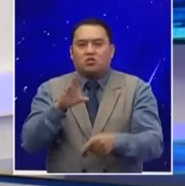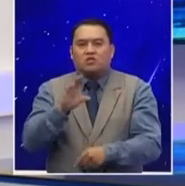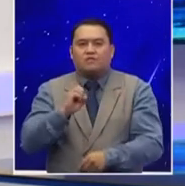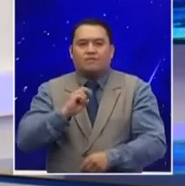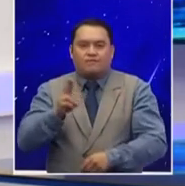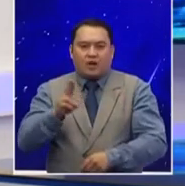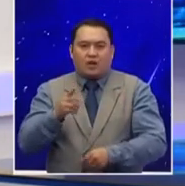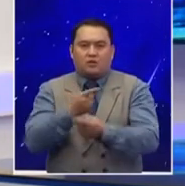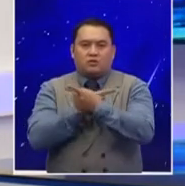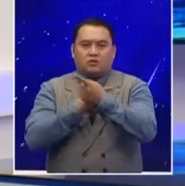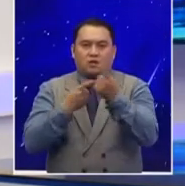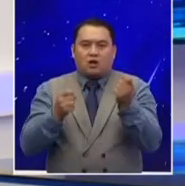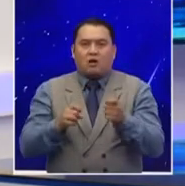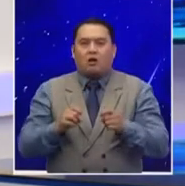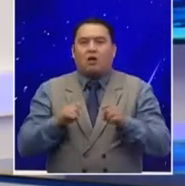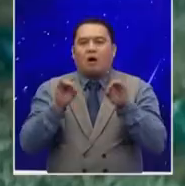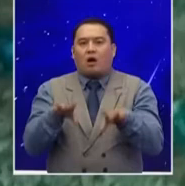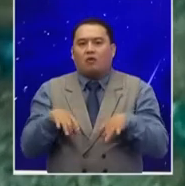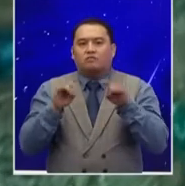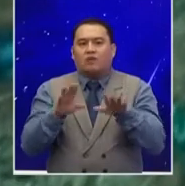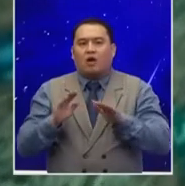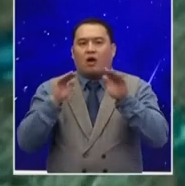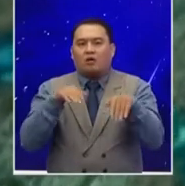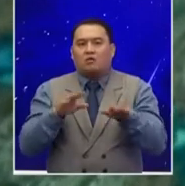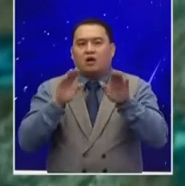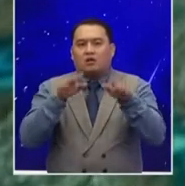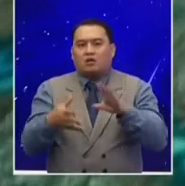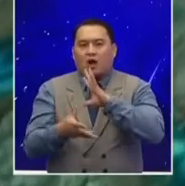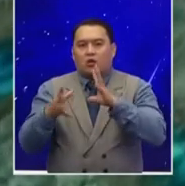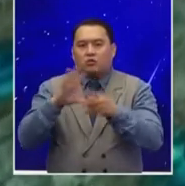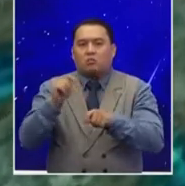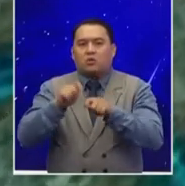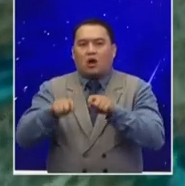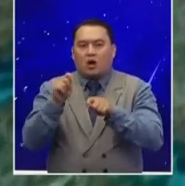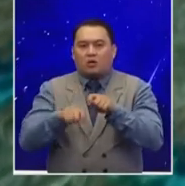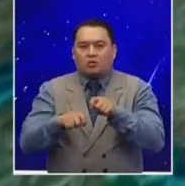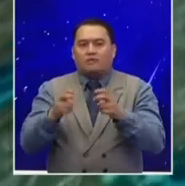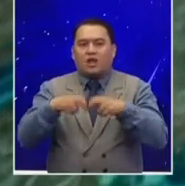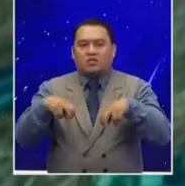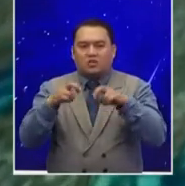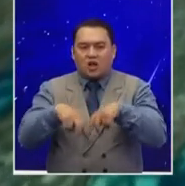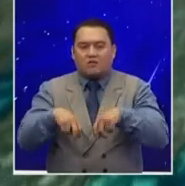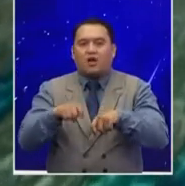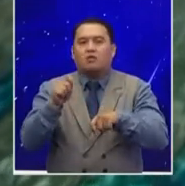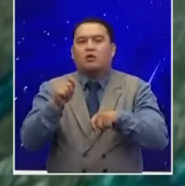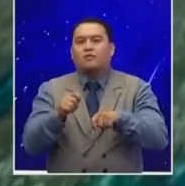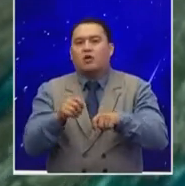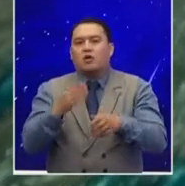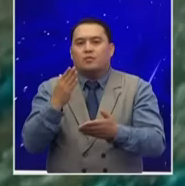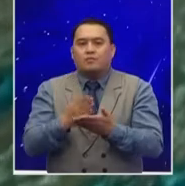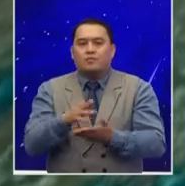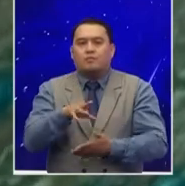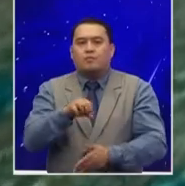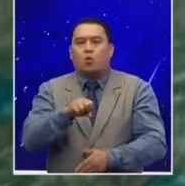этом сообщили австралийские океанологи, основываясь на результатах проведенного ими исследования. Существованию